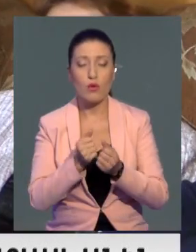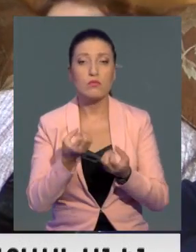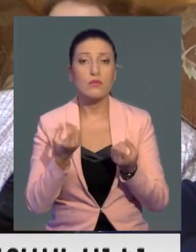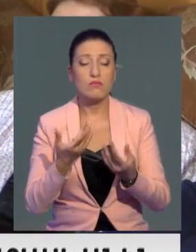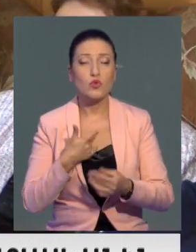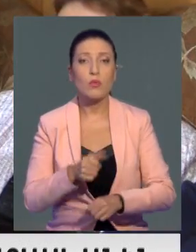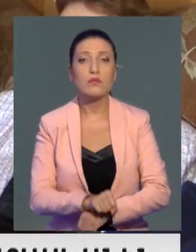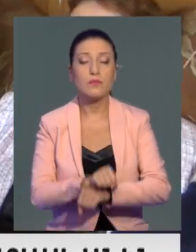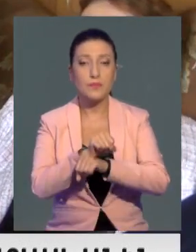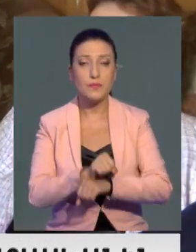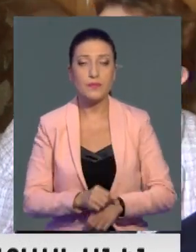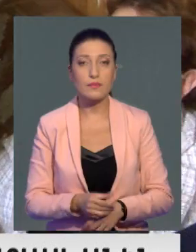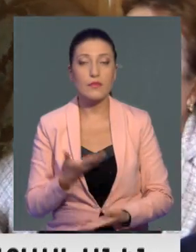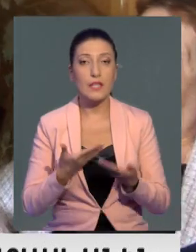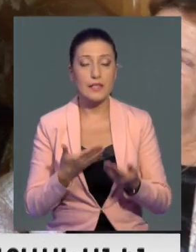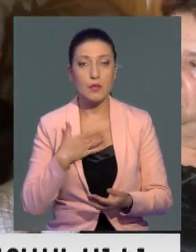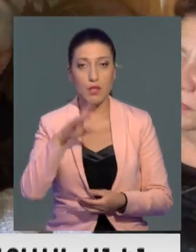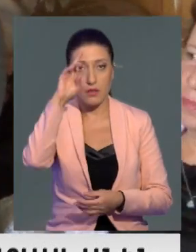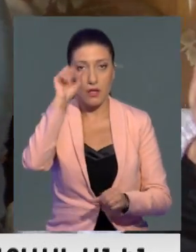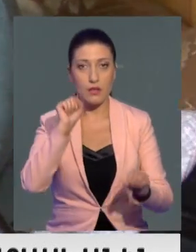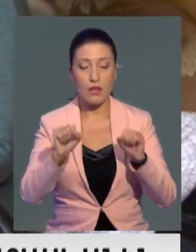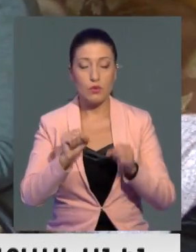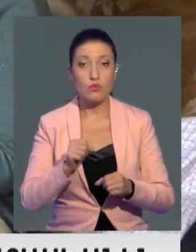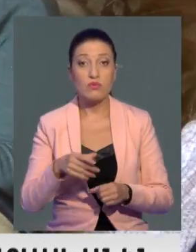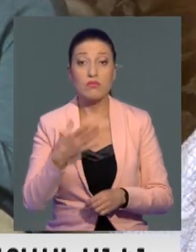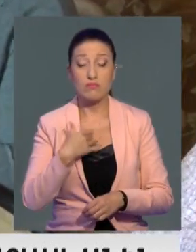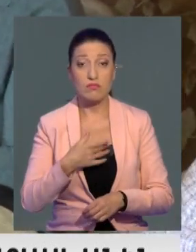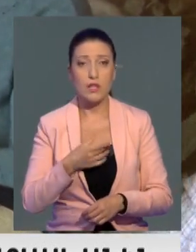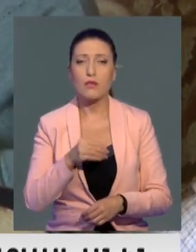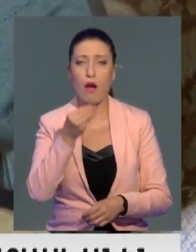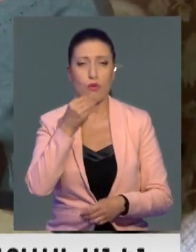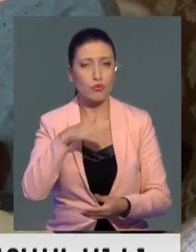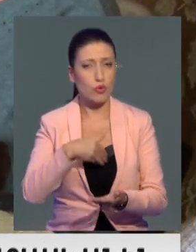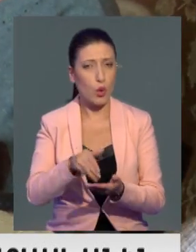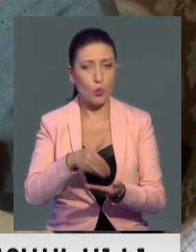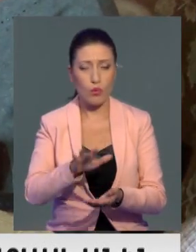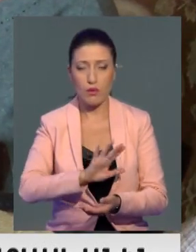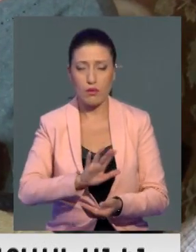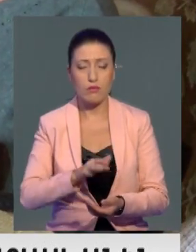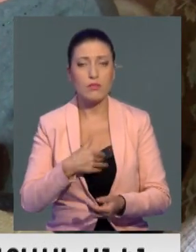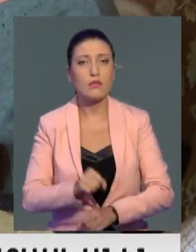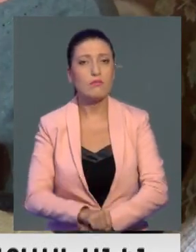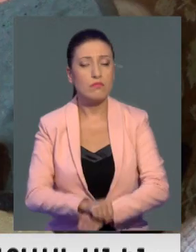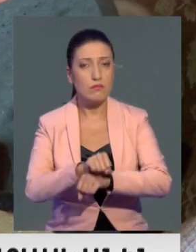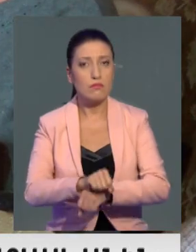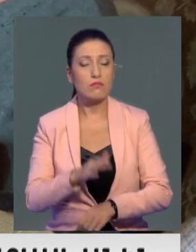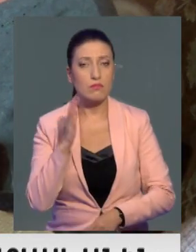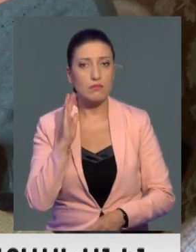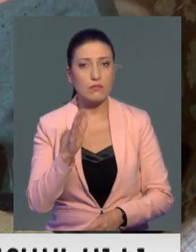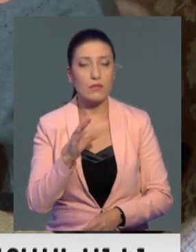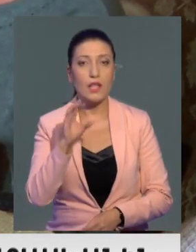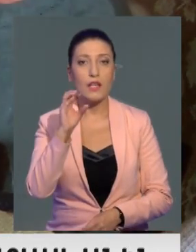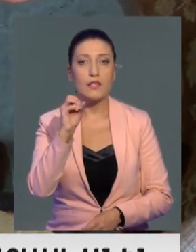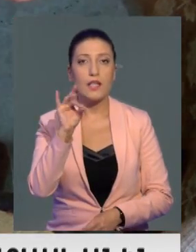Եթե կարա մեր ղեկավարությունը հասցնի հացադուլի մեզ, մեր մայրերի, հա, ուրեմն մալա, որ ես 25 տարի երաբլուր